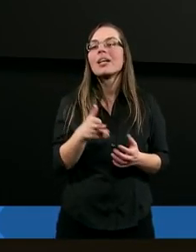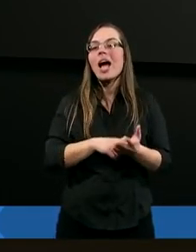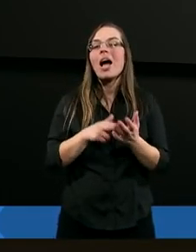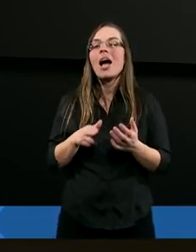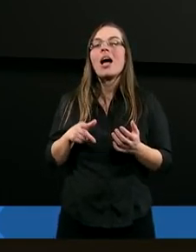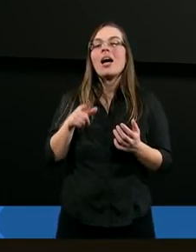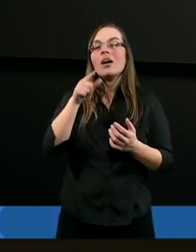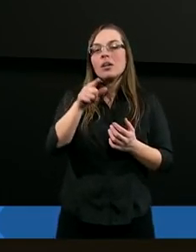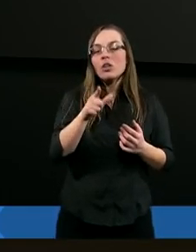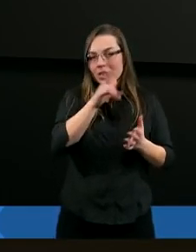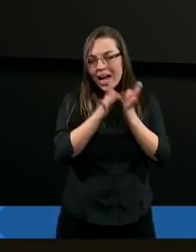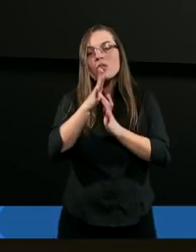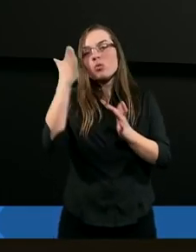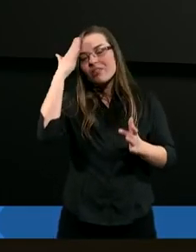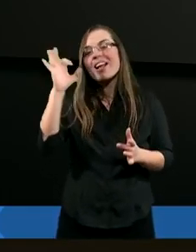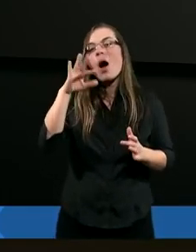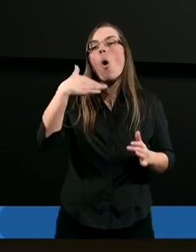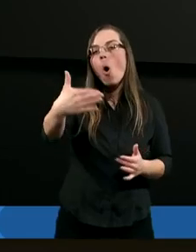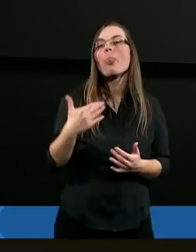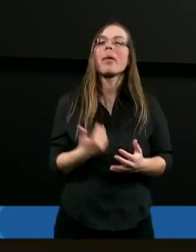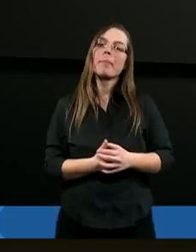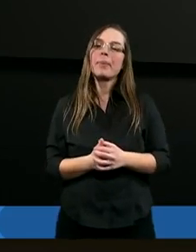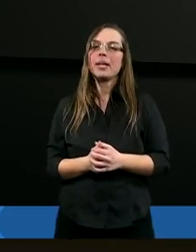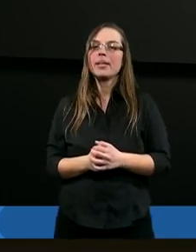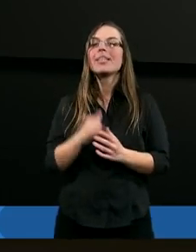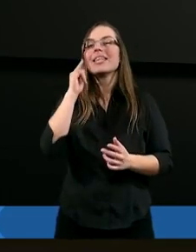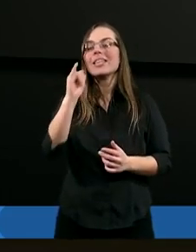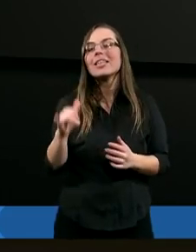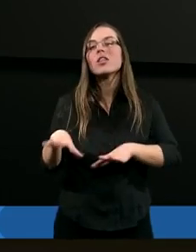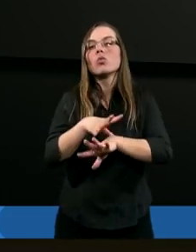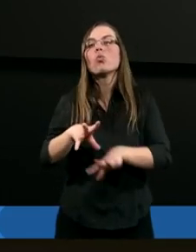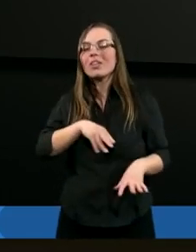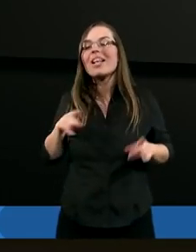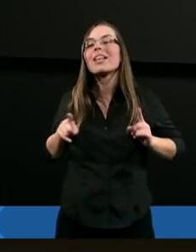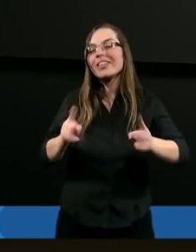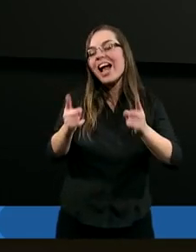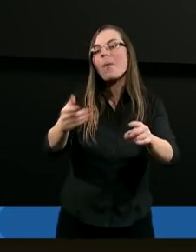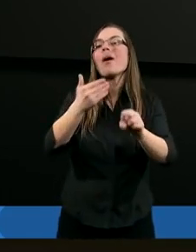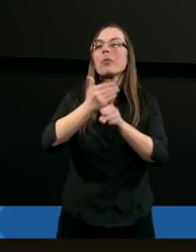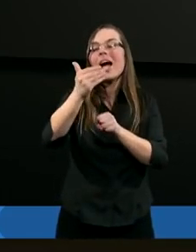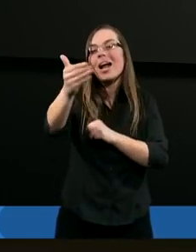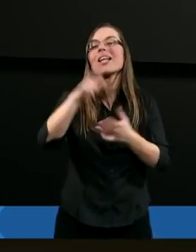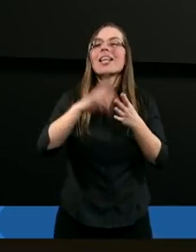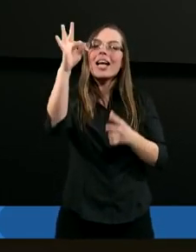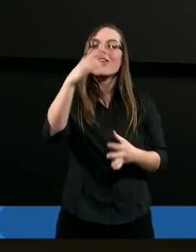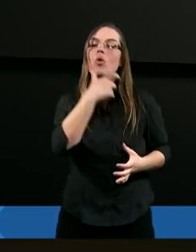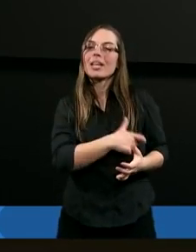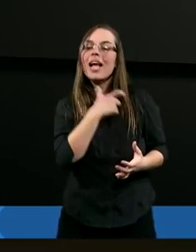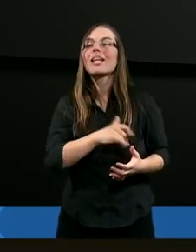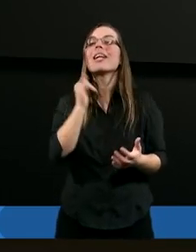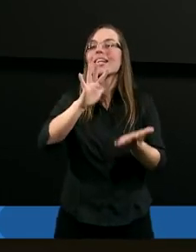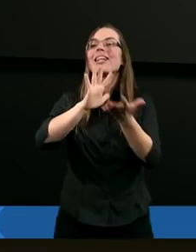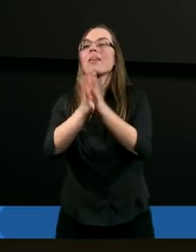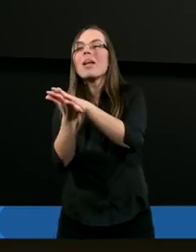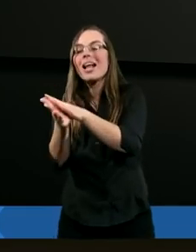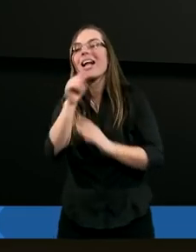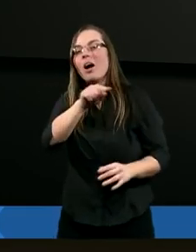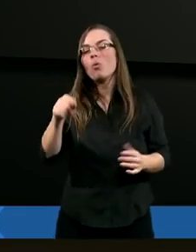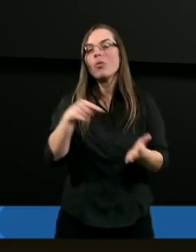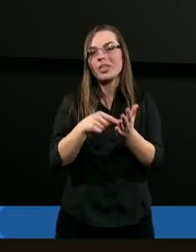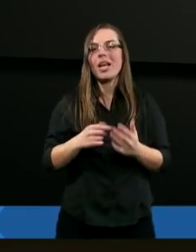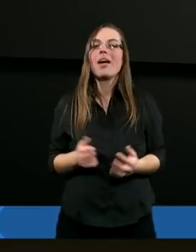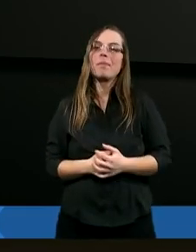No, Jezus wiedział o tym i Duch Święty działał dalej na Jego serce i zmieniał